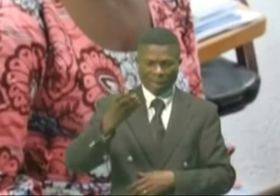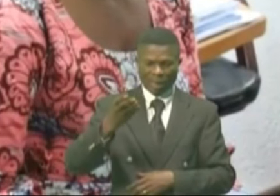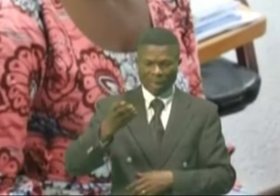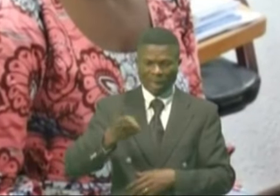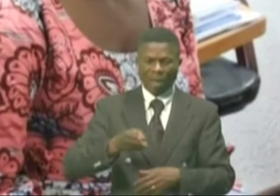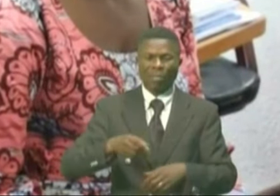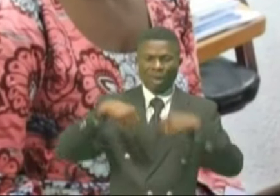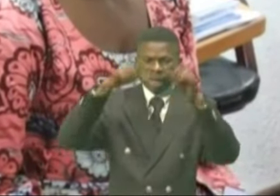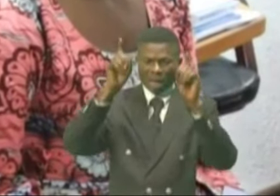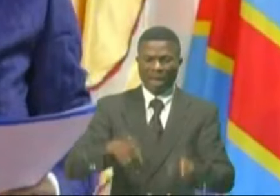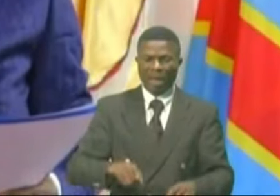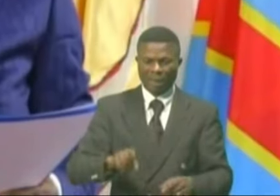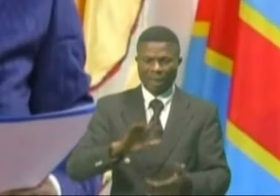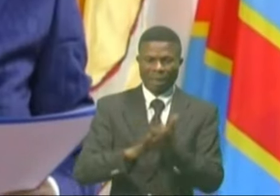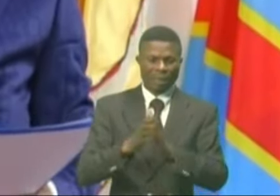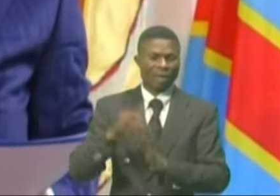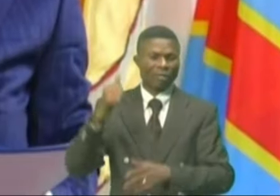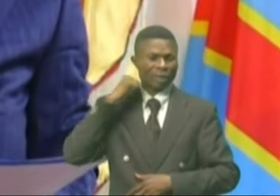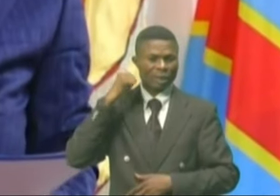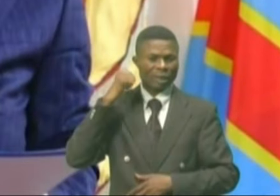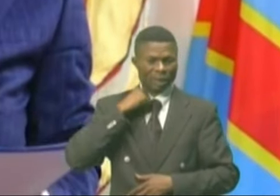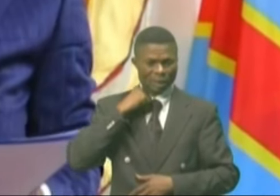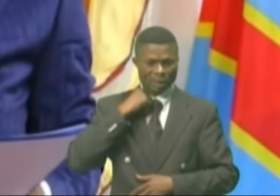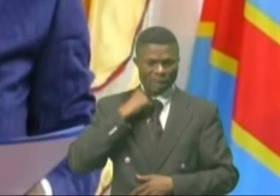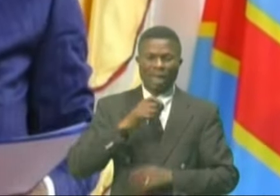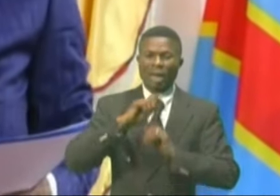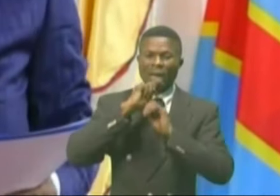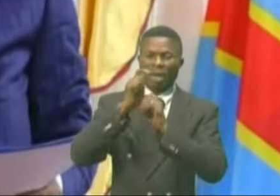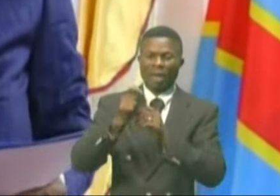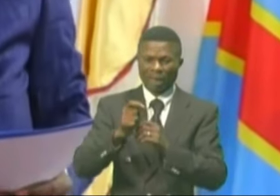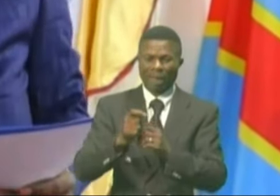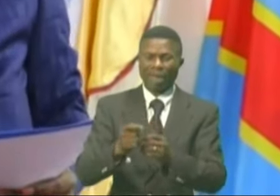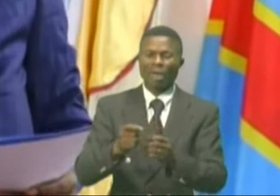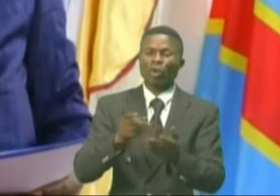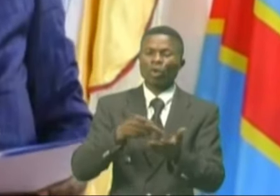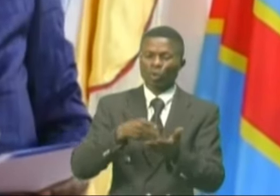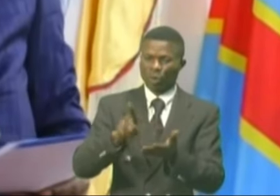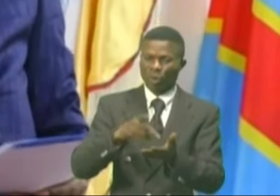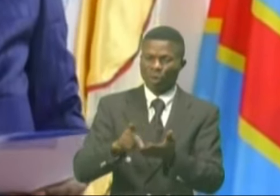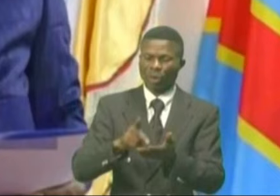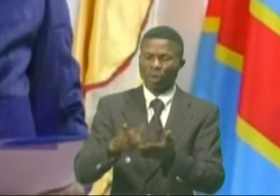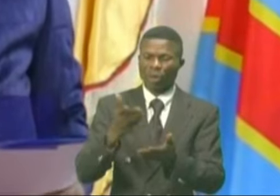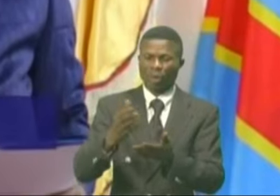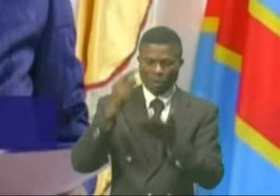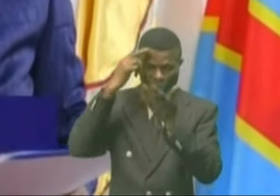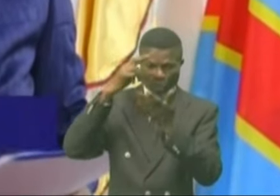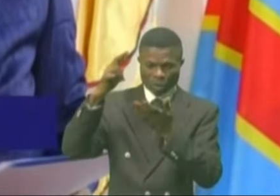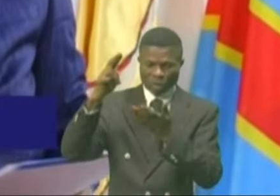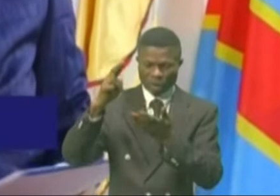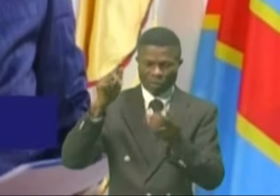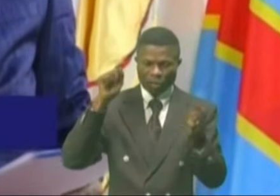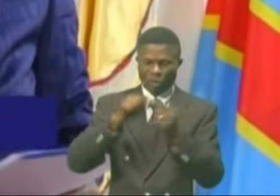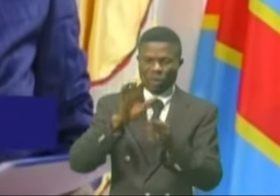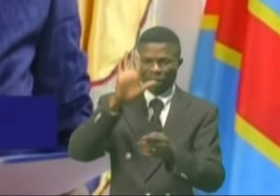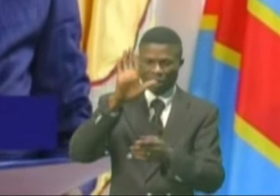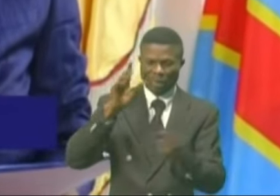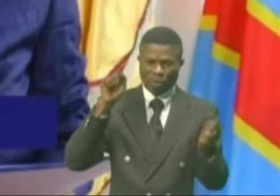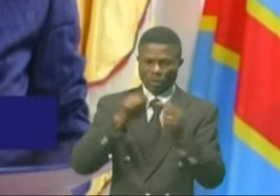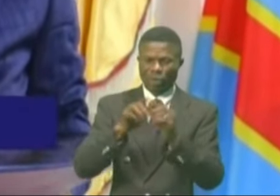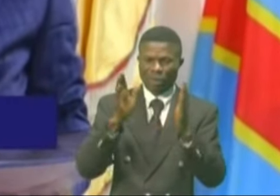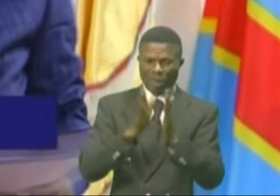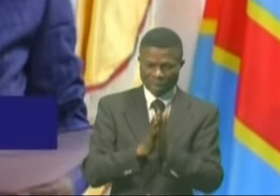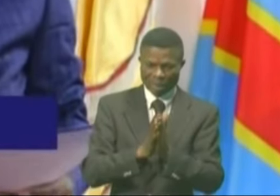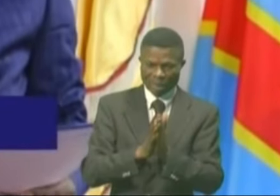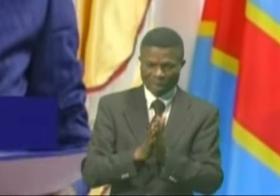sur étude des dossiers entre 5 et 10 étudiants de l'Université évangélique du